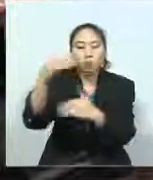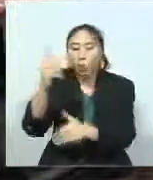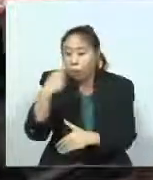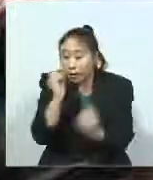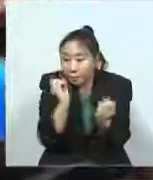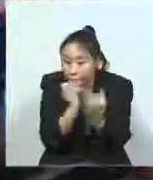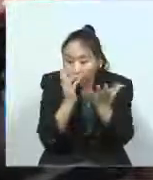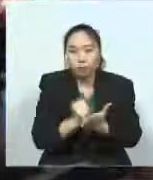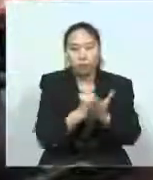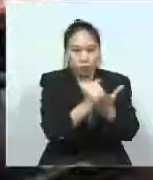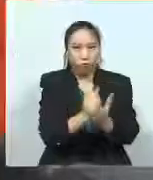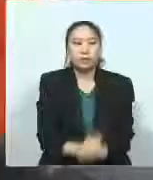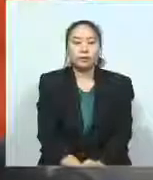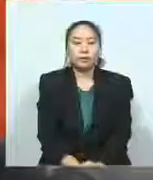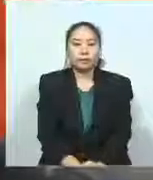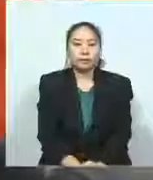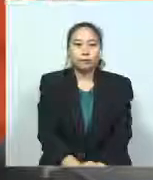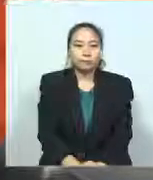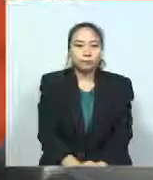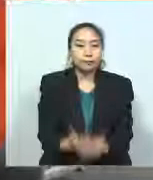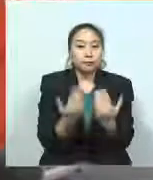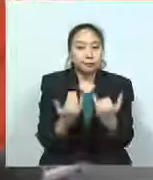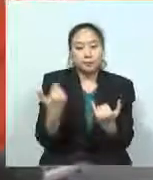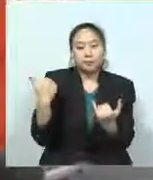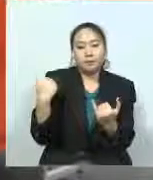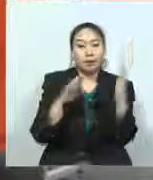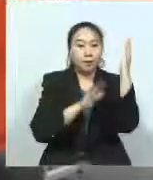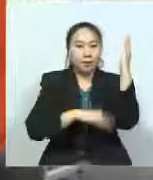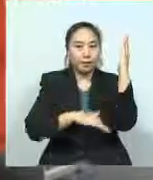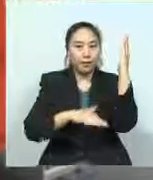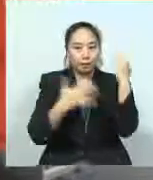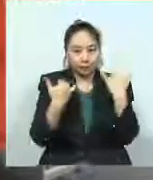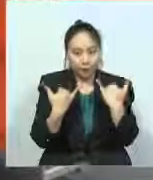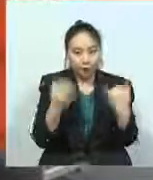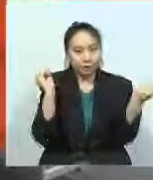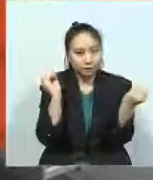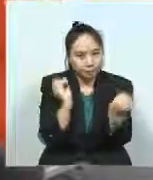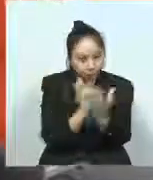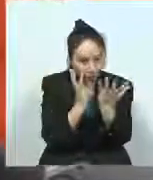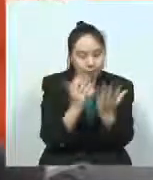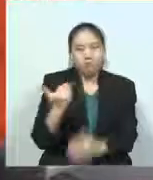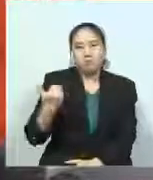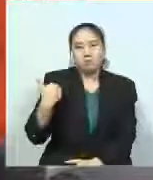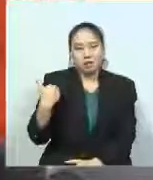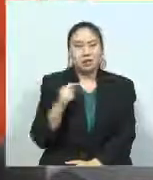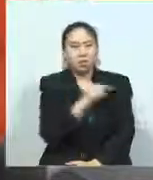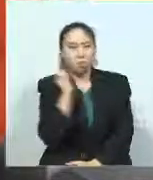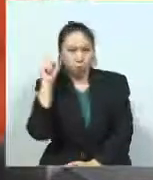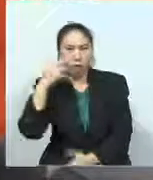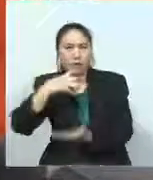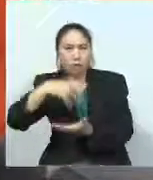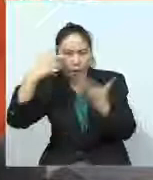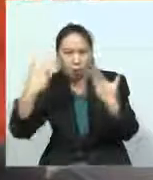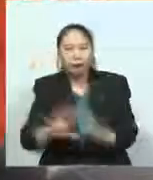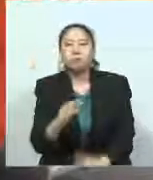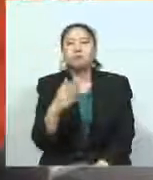ผู้ประสบภัยค่ะ ค่ะแน่นอนนะคะนอกจากที่พื้นที่ภาคใต้ที่ตอนนี้ได้รับผลกระทบอีกหนึ่งพื้นที่ที่คุณกรองแก้วบอกไป